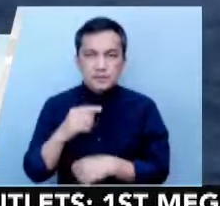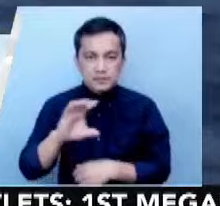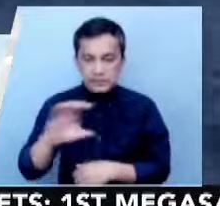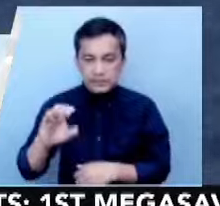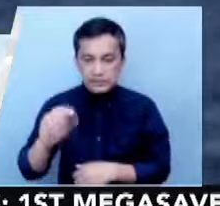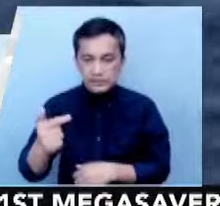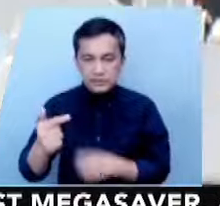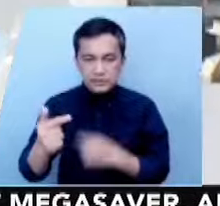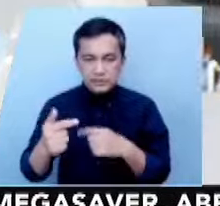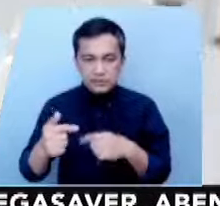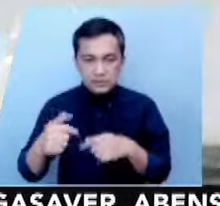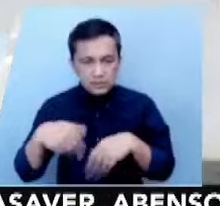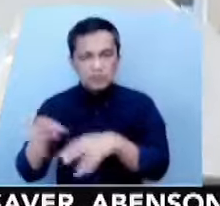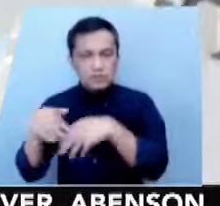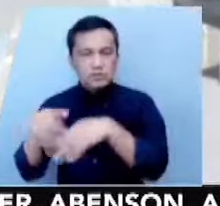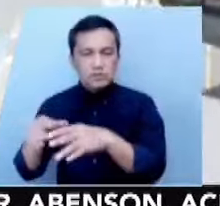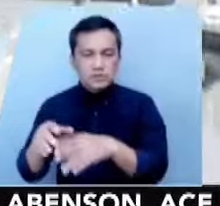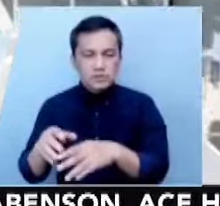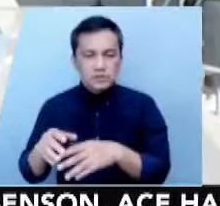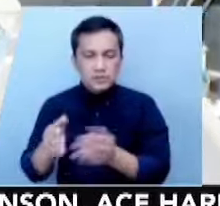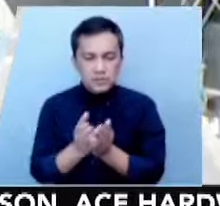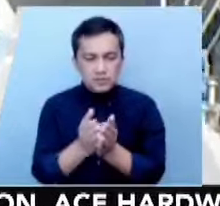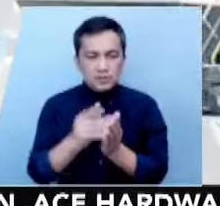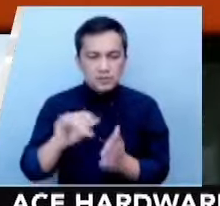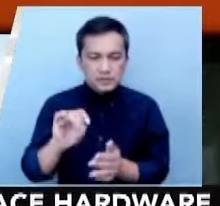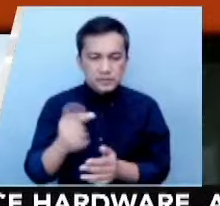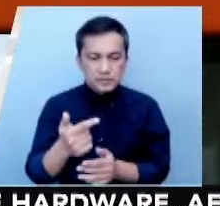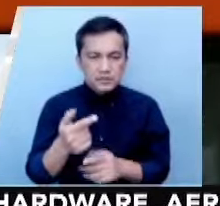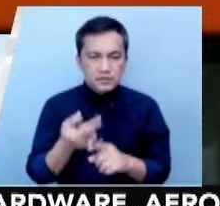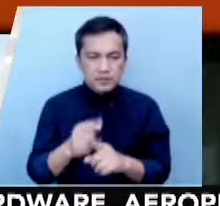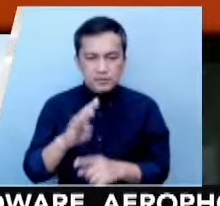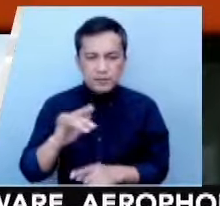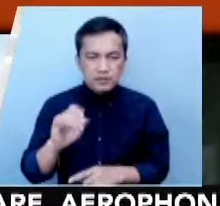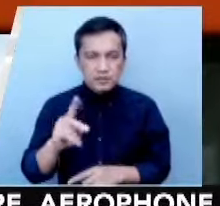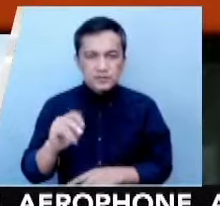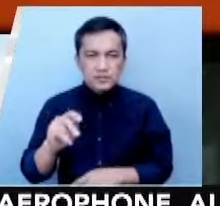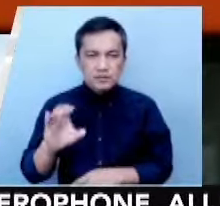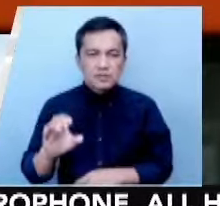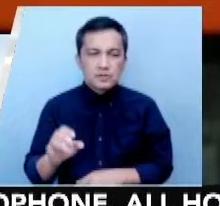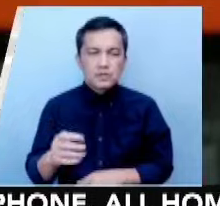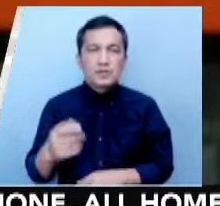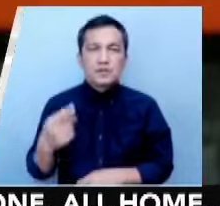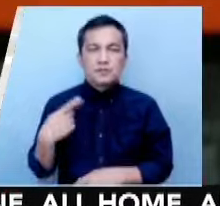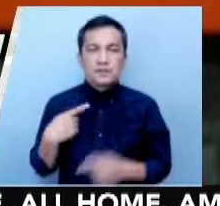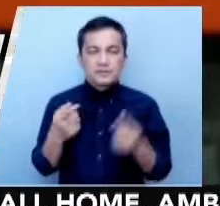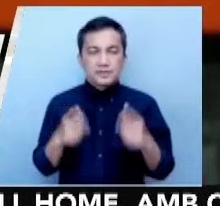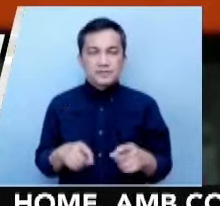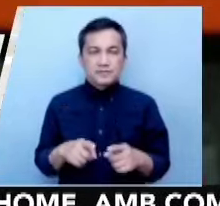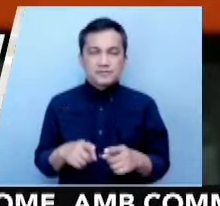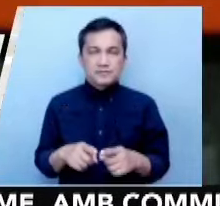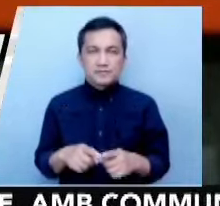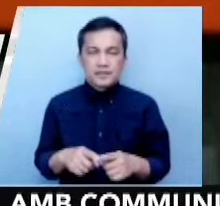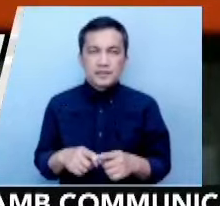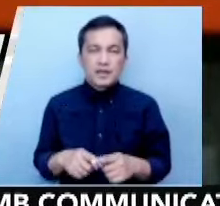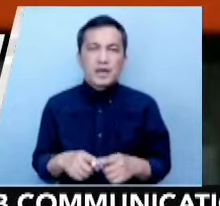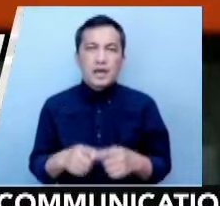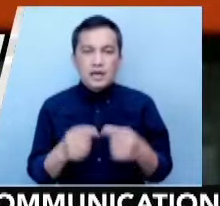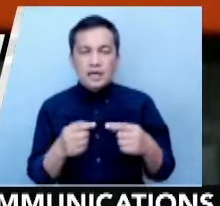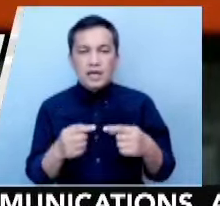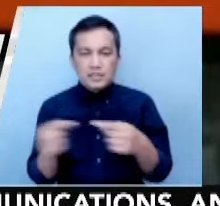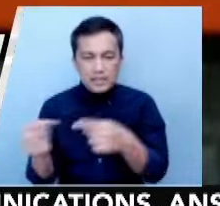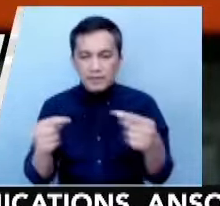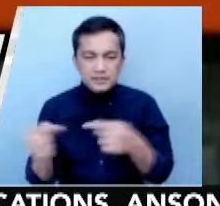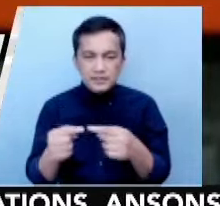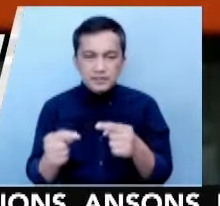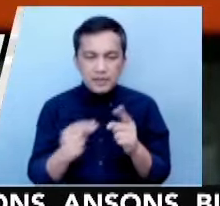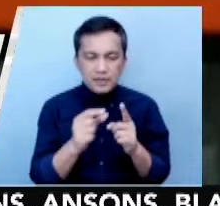nila ang barko ng PCG mula sa Baho de Masinloc. Meron po kasing nangyayaring battle of the narratives, no? Meron pong nangyayaring